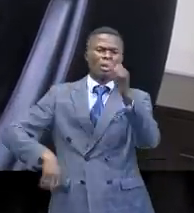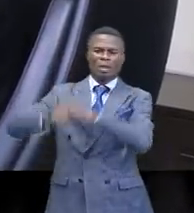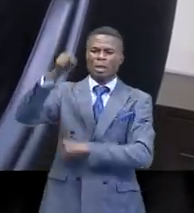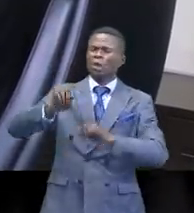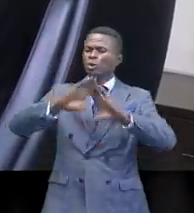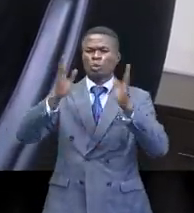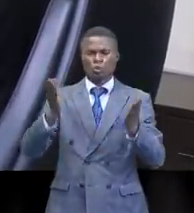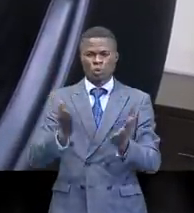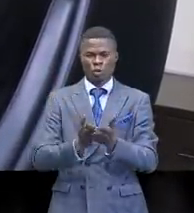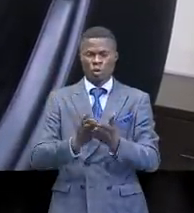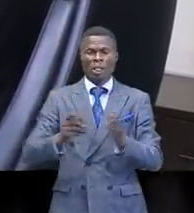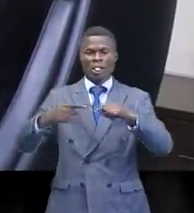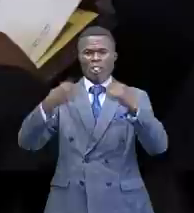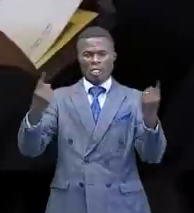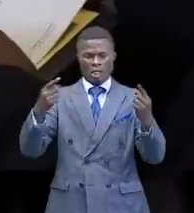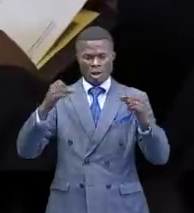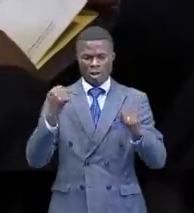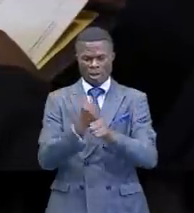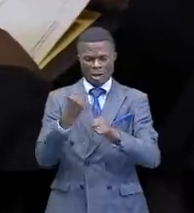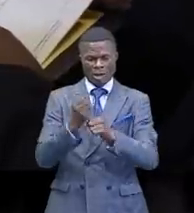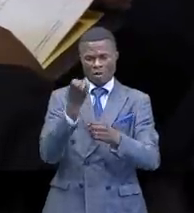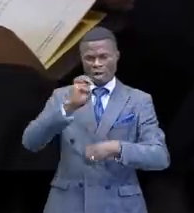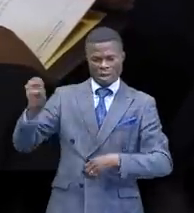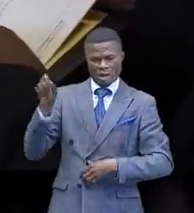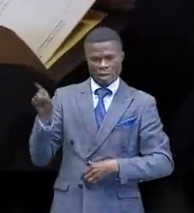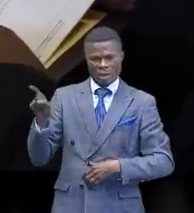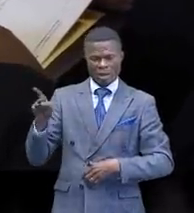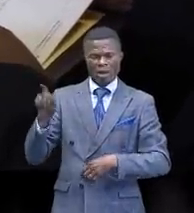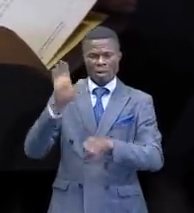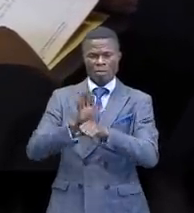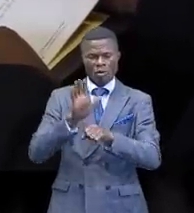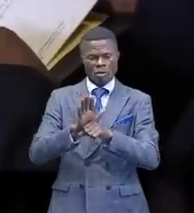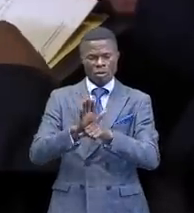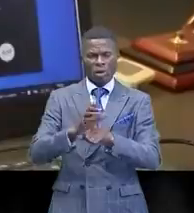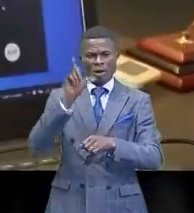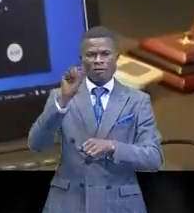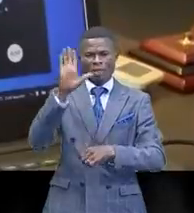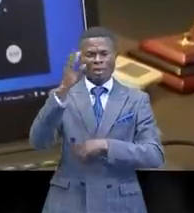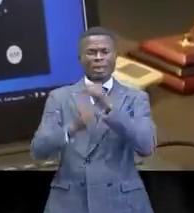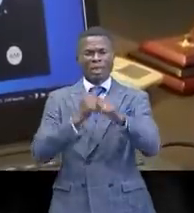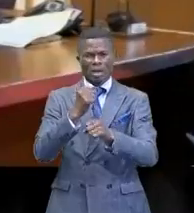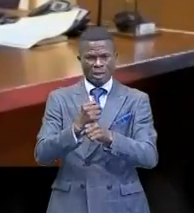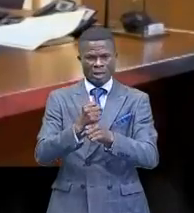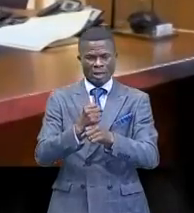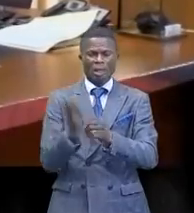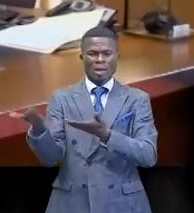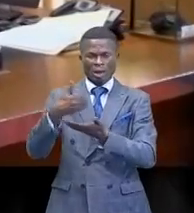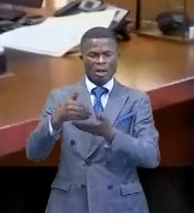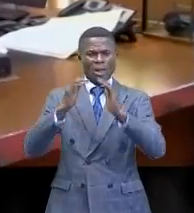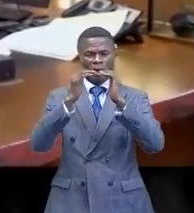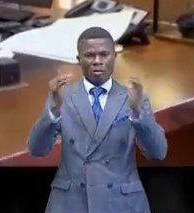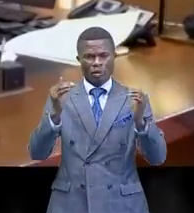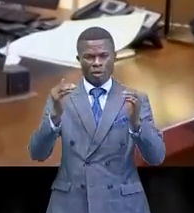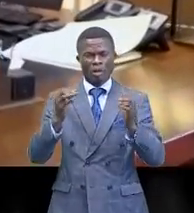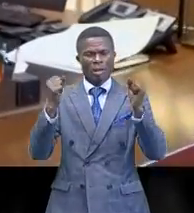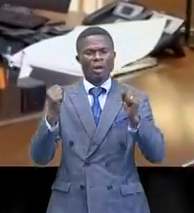d'état de nuire les ennemis actifs dans cette partie du pays depuis près de 25 ans, ramener la paix,